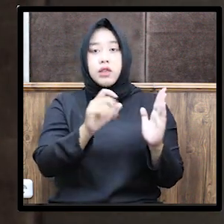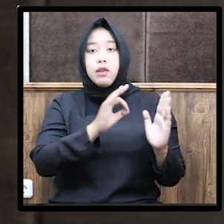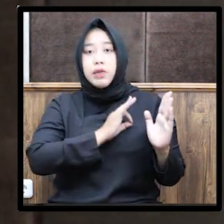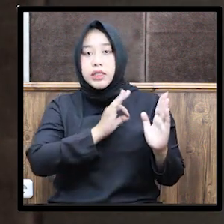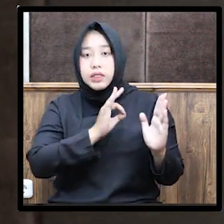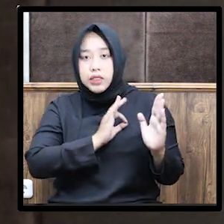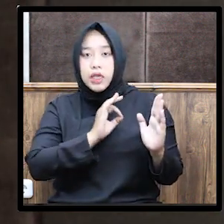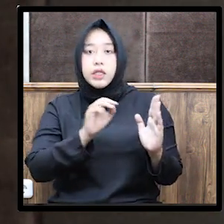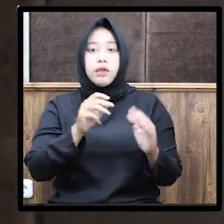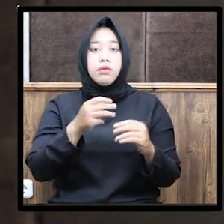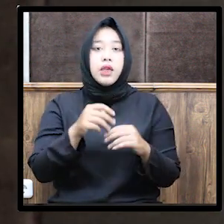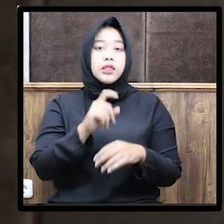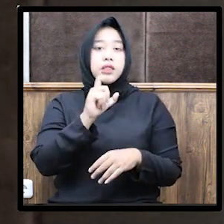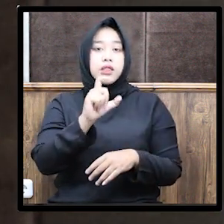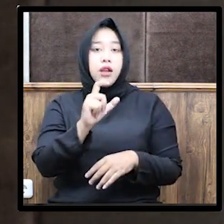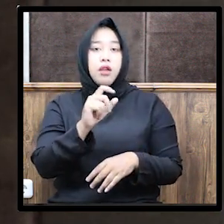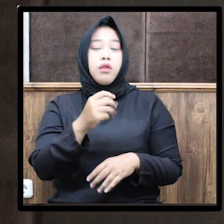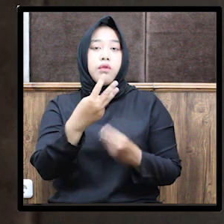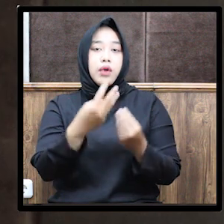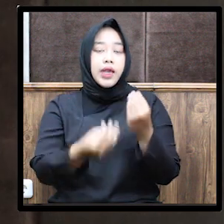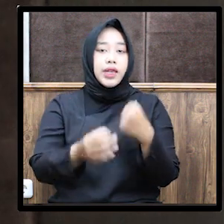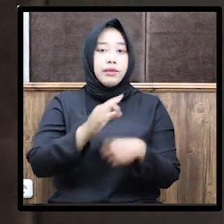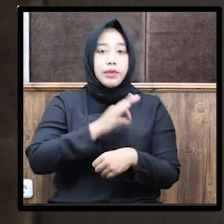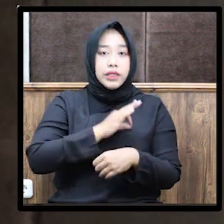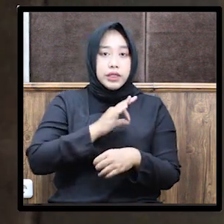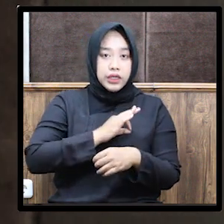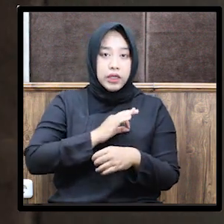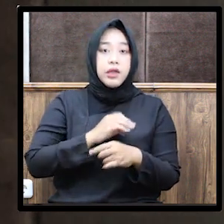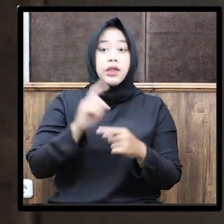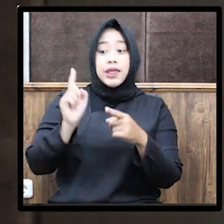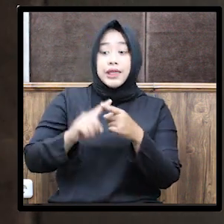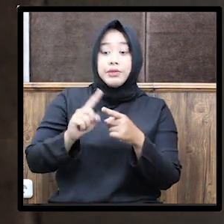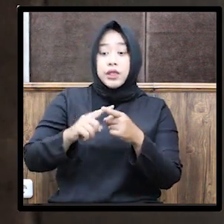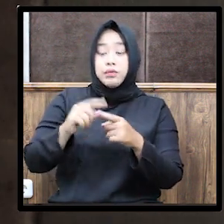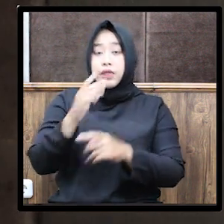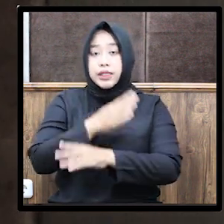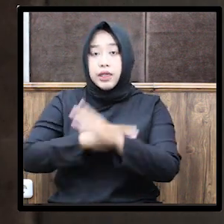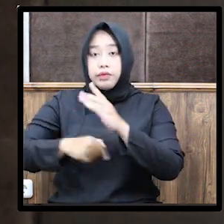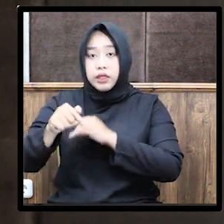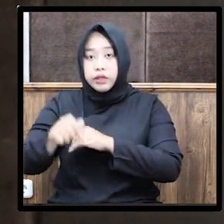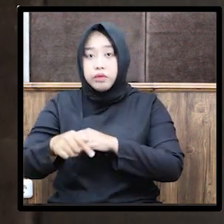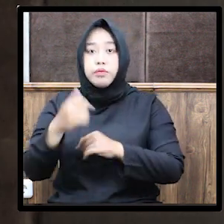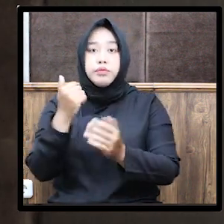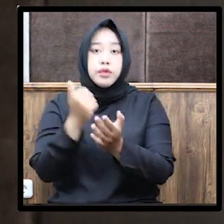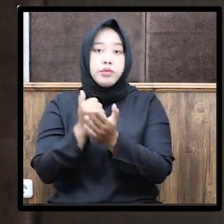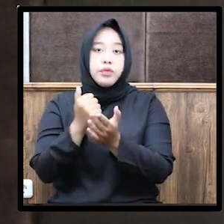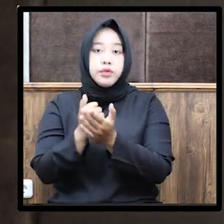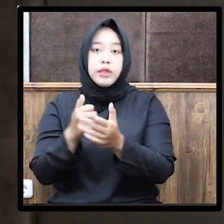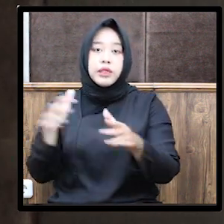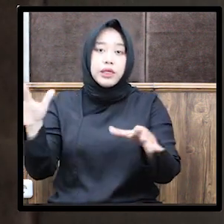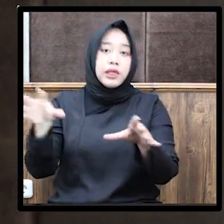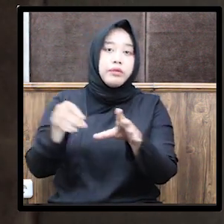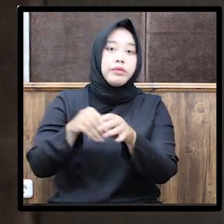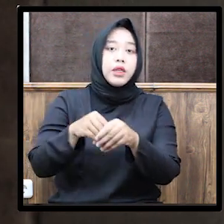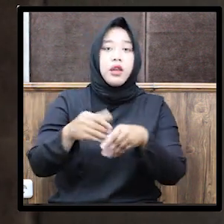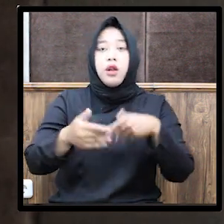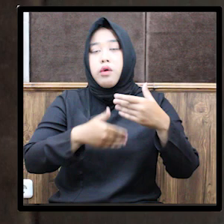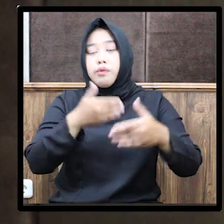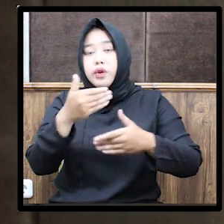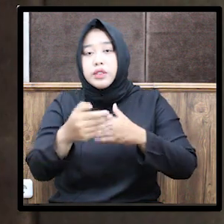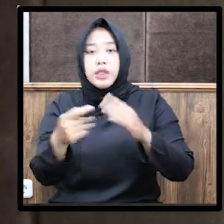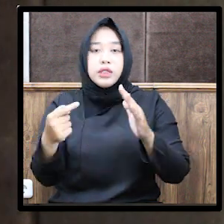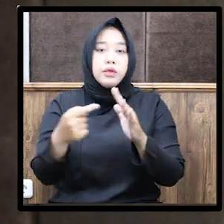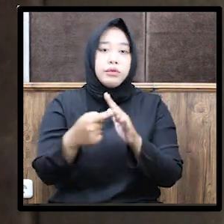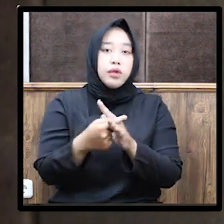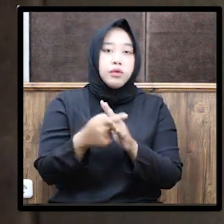mereka memahami kriteria calon yang akan dipilih, kemudian juga bagaimana mereka ikut terlibat dalam